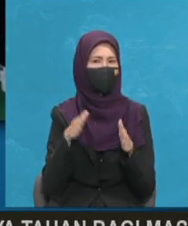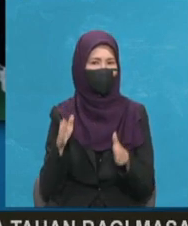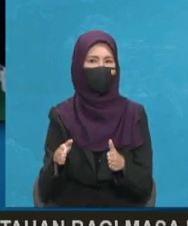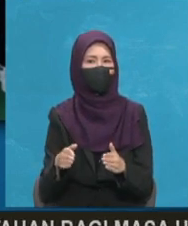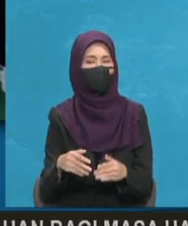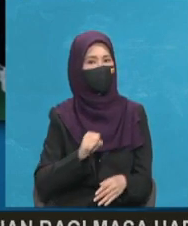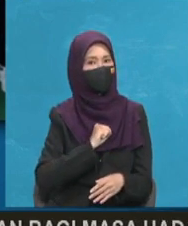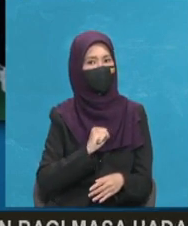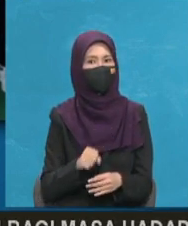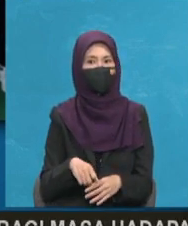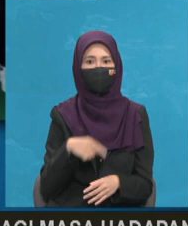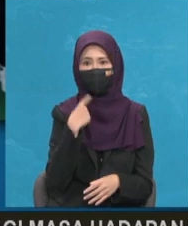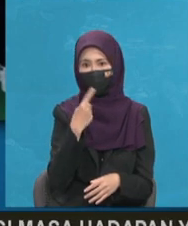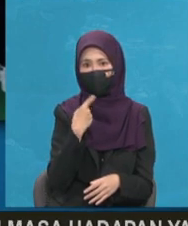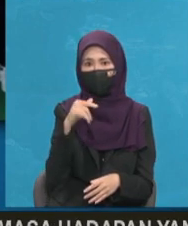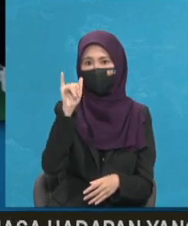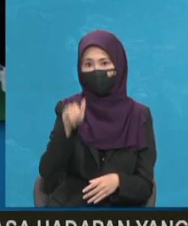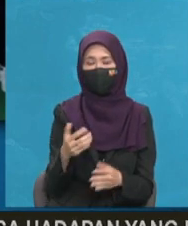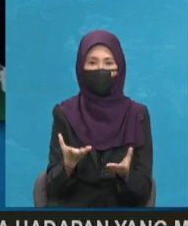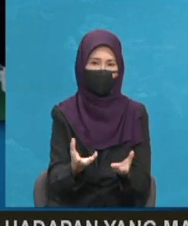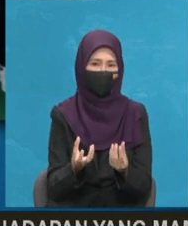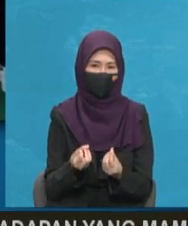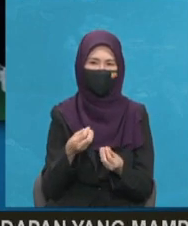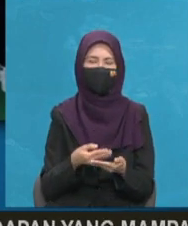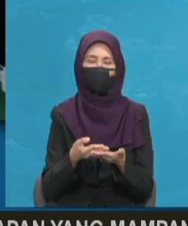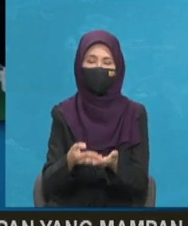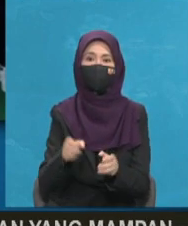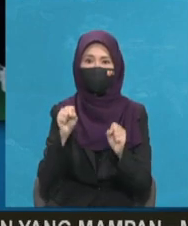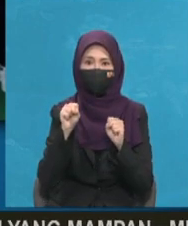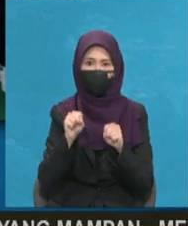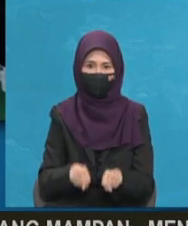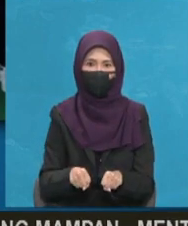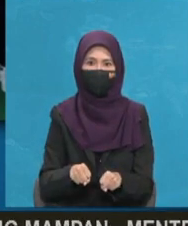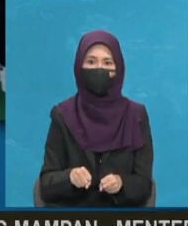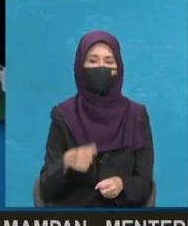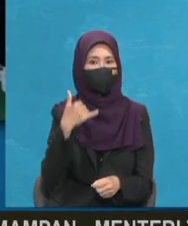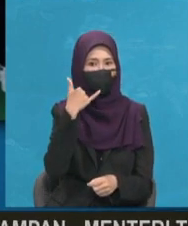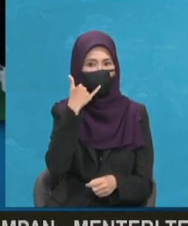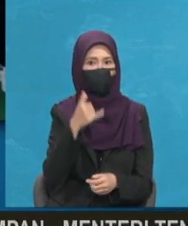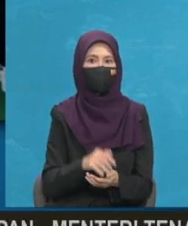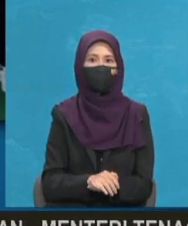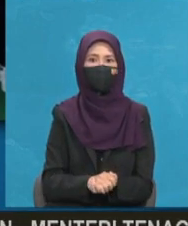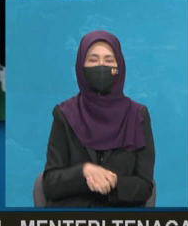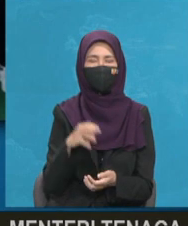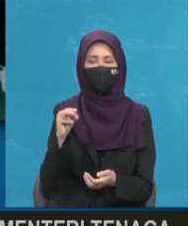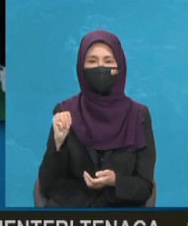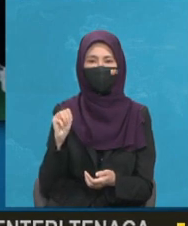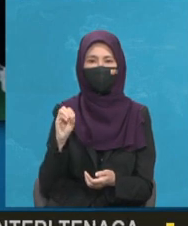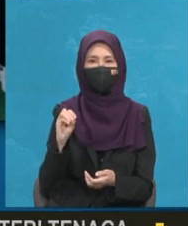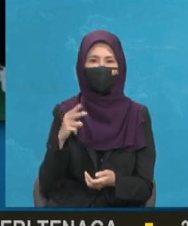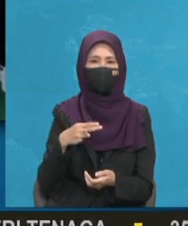orang ramai berhasrat membuat sebarang sumbangan boleh hubungi Muhyi Operation center melalui tagihan